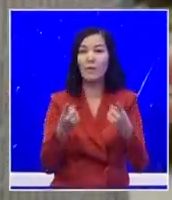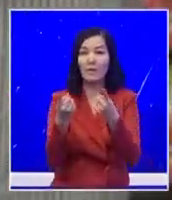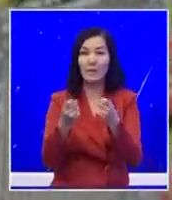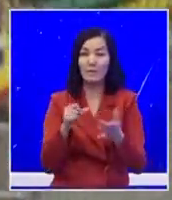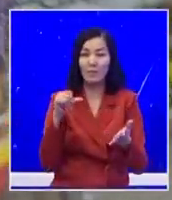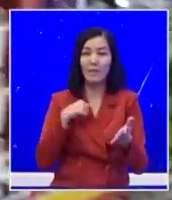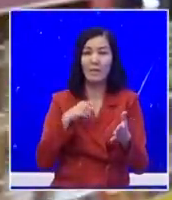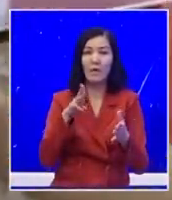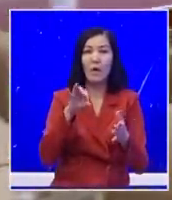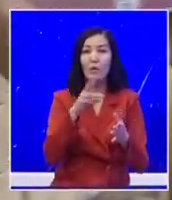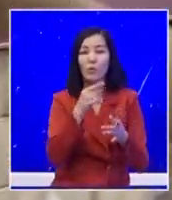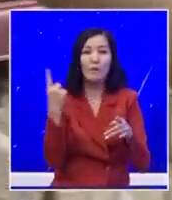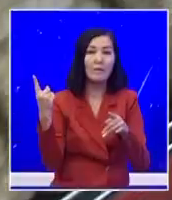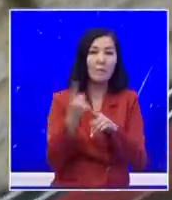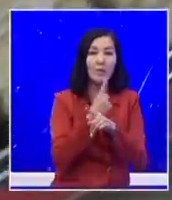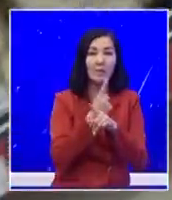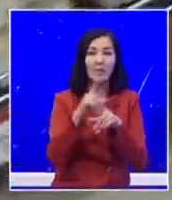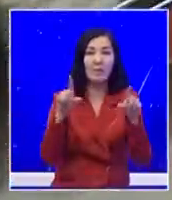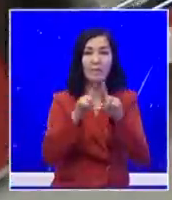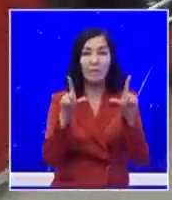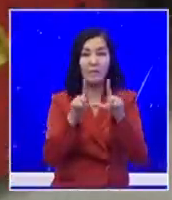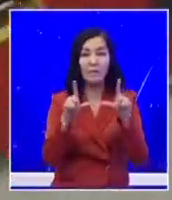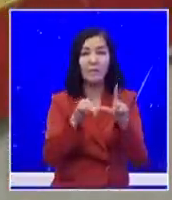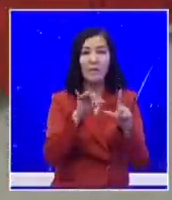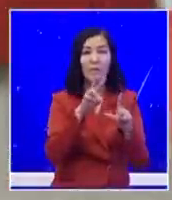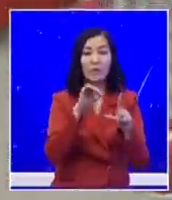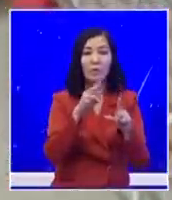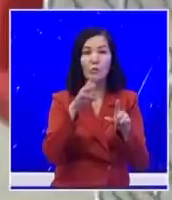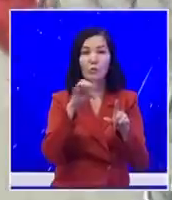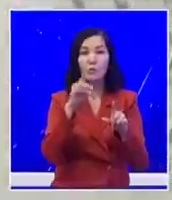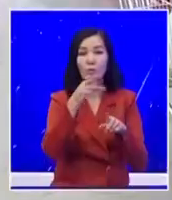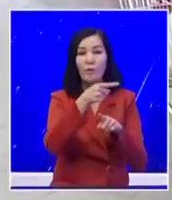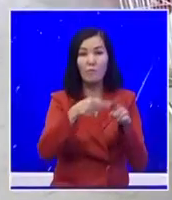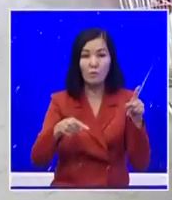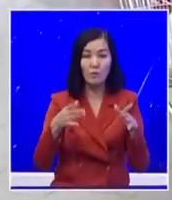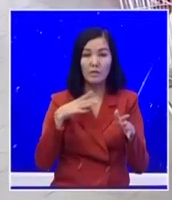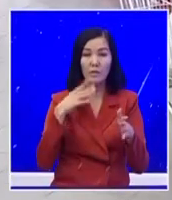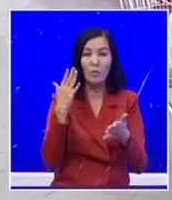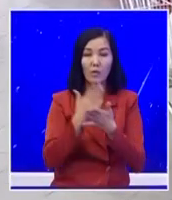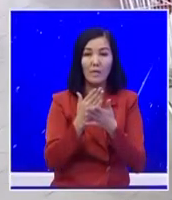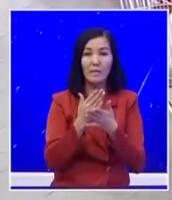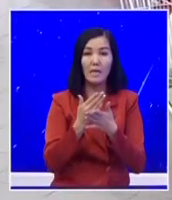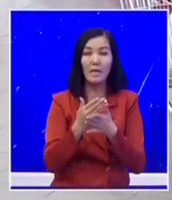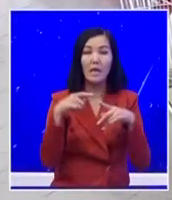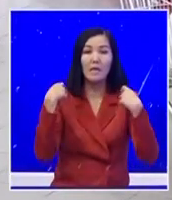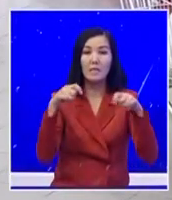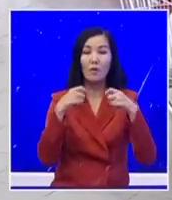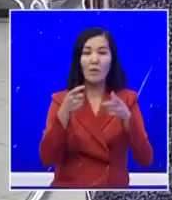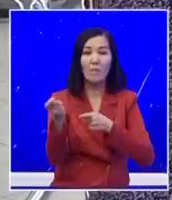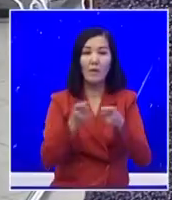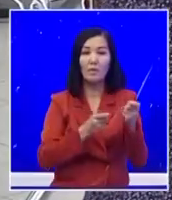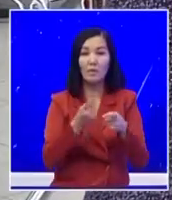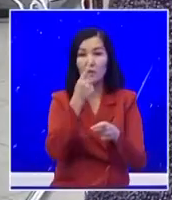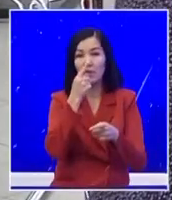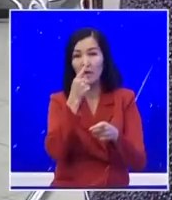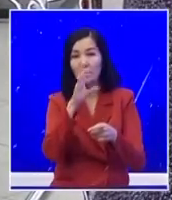Бұл Тоймарттың алғашқы нүктесі. Жансүгіров пен Рүстембек көшелерінің қиылысында орналасқан сауда желісі басшылығы